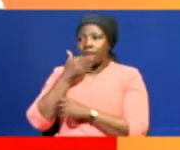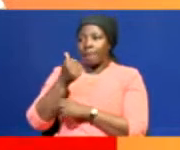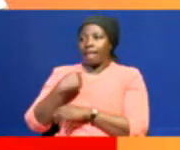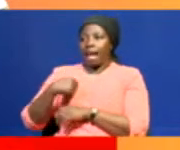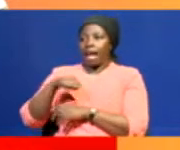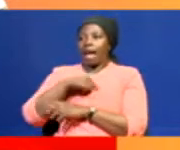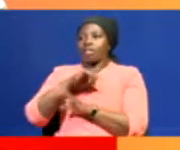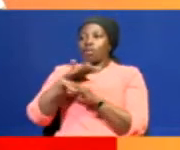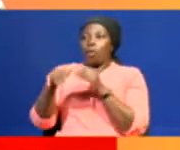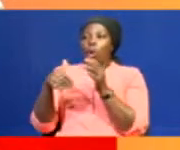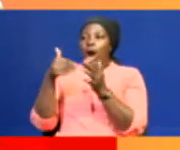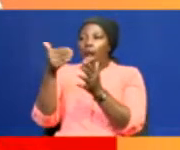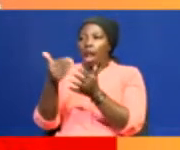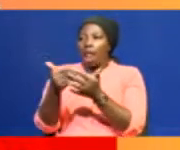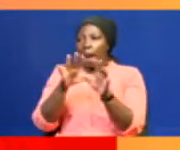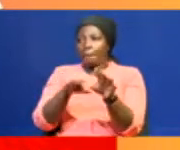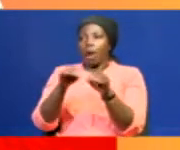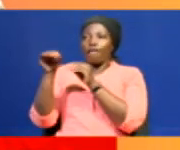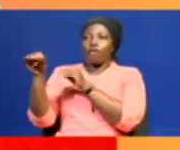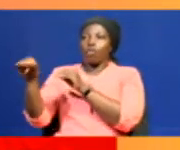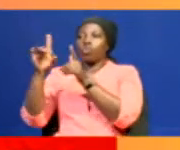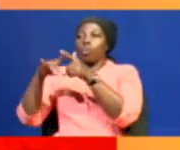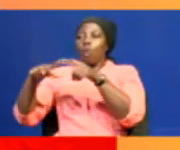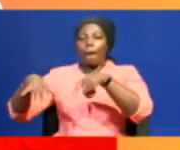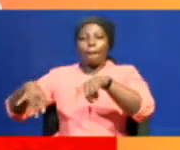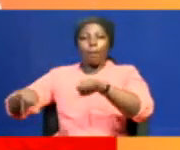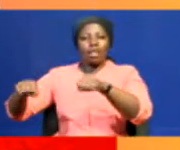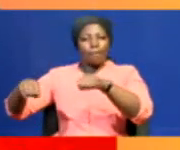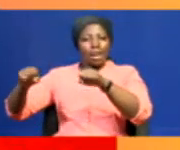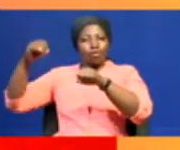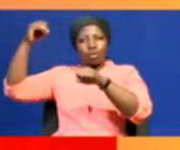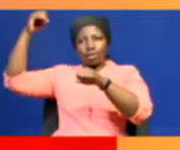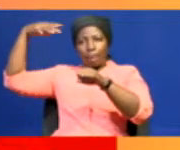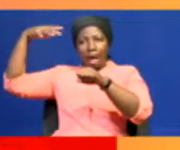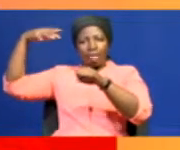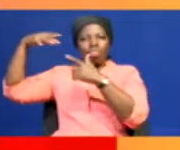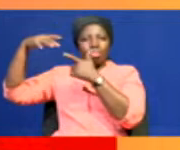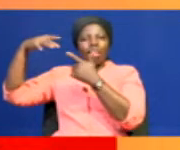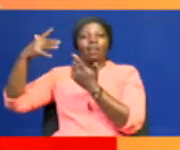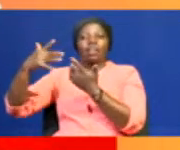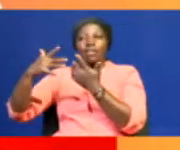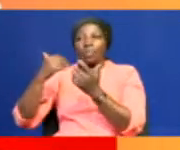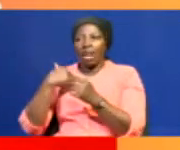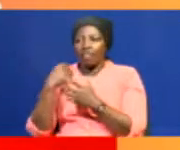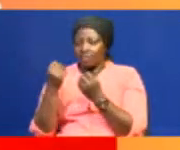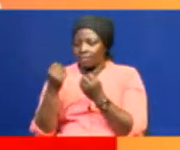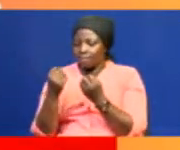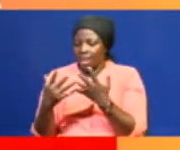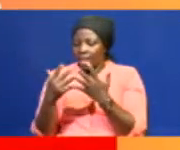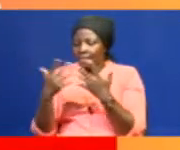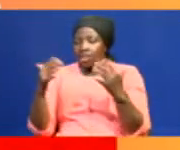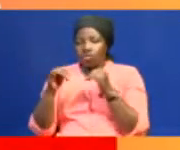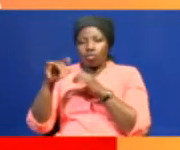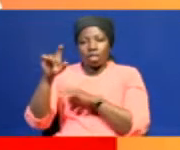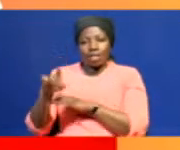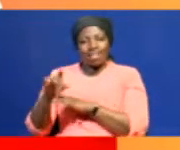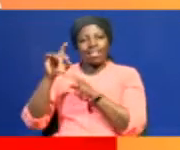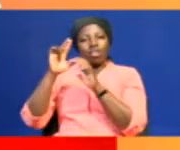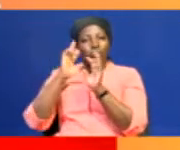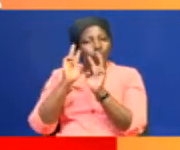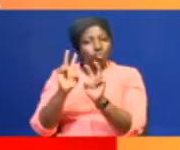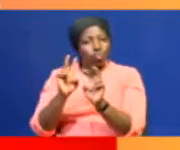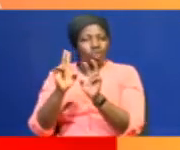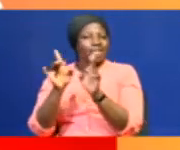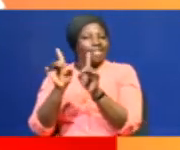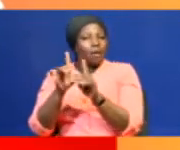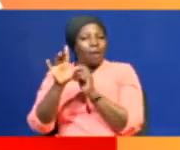katika hii upande wa kutumia pikipiki za umeme. Kwanza, na kuna mambo kadhaa ambayo tunafaa tuangalie kama nchi.